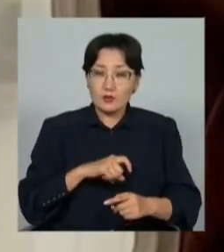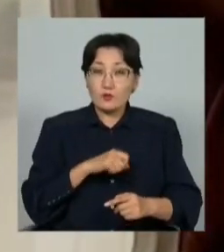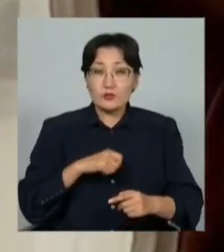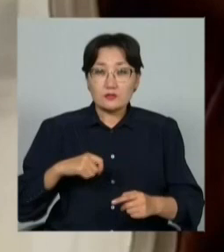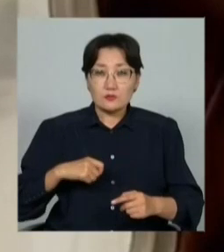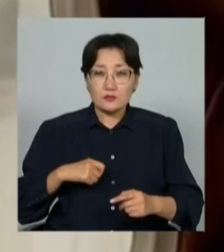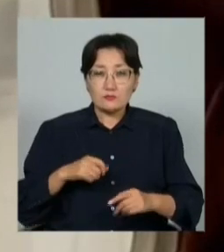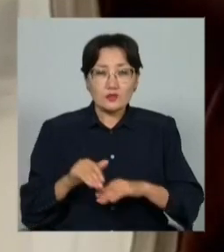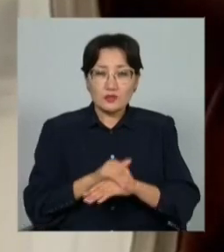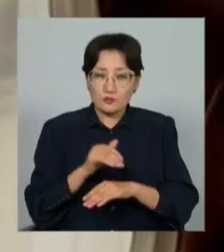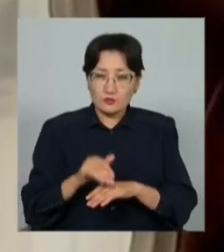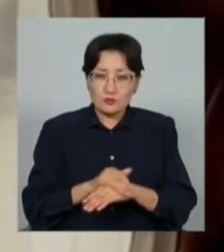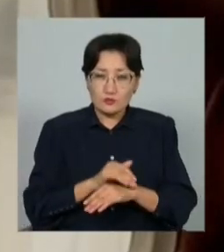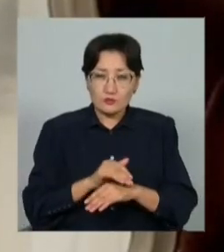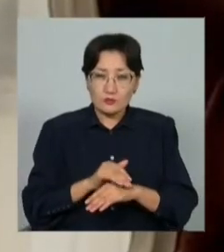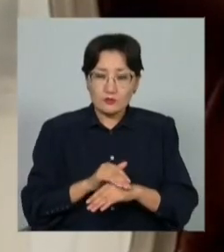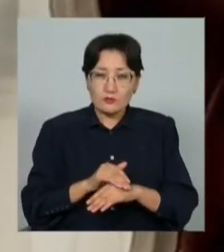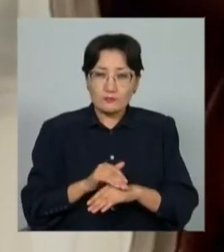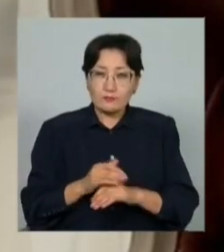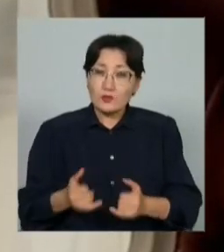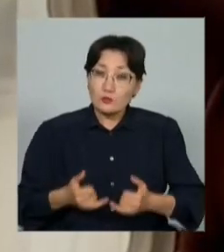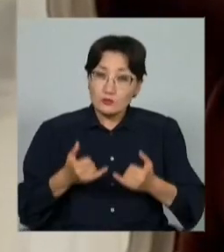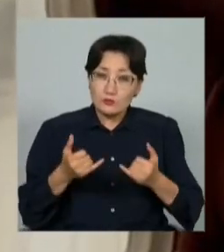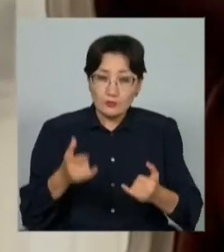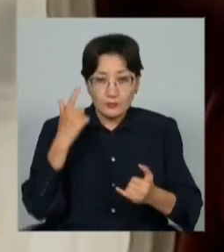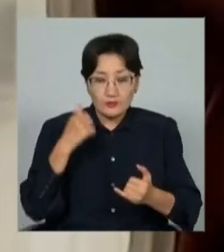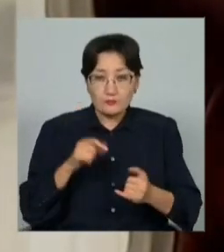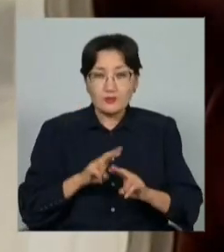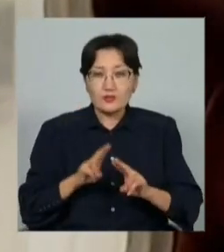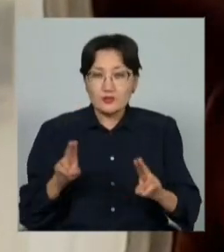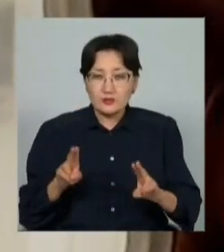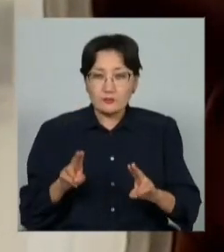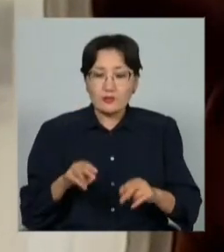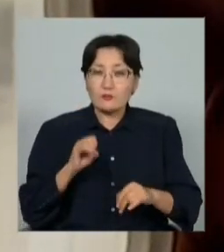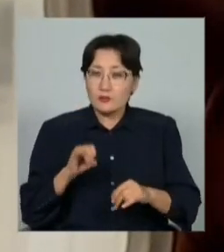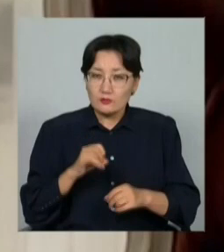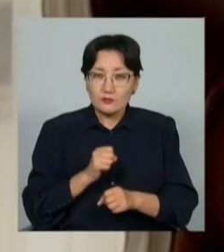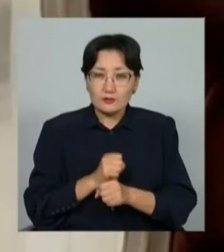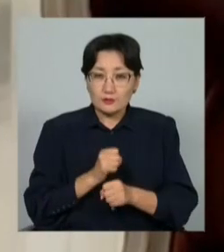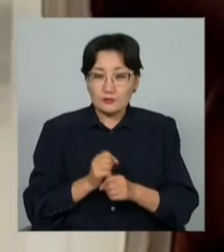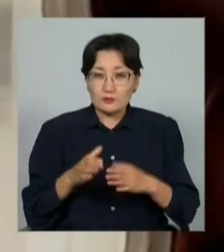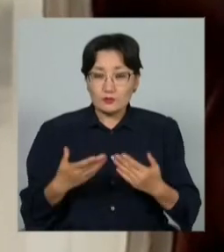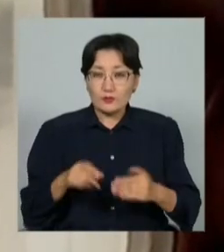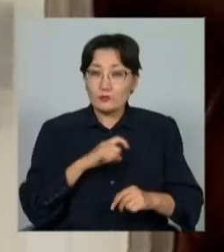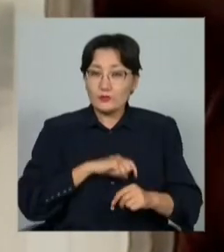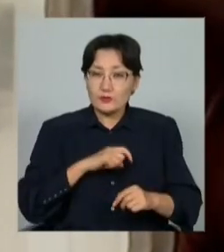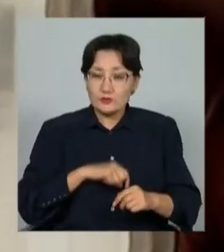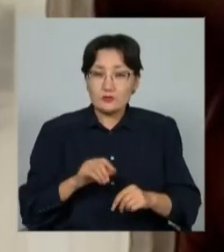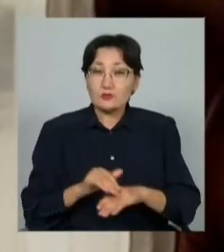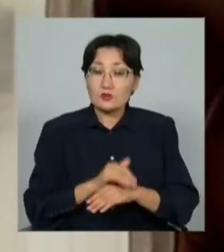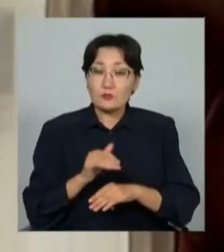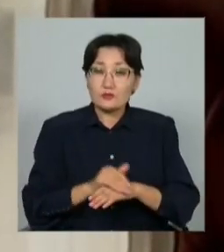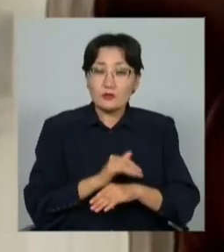Өзі ақ көңілі, адамгершілігі мол, ешкімге зияны жоқ, мінезі